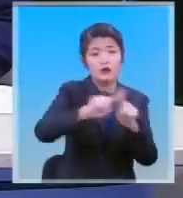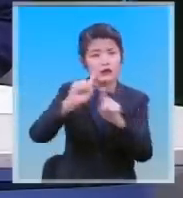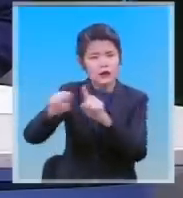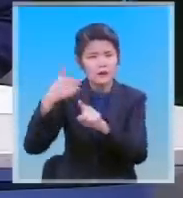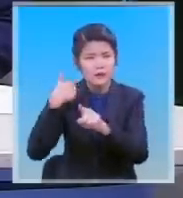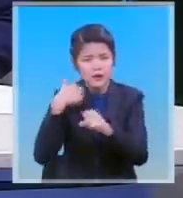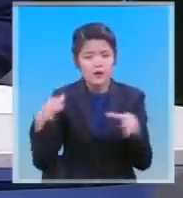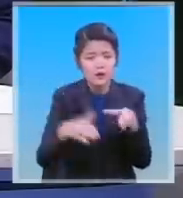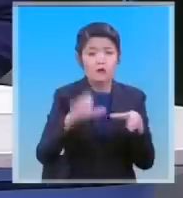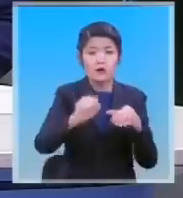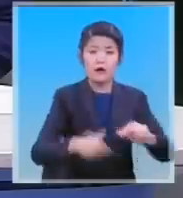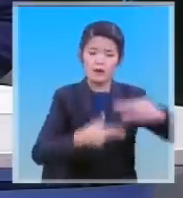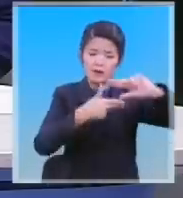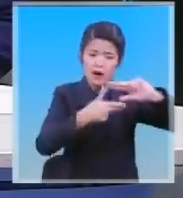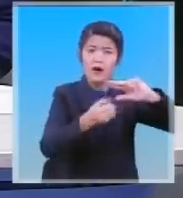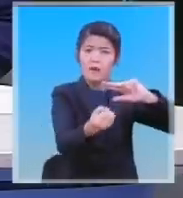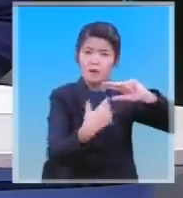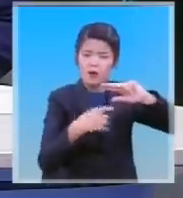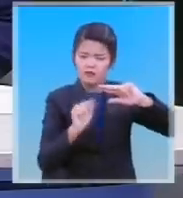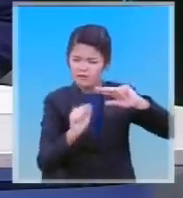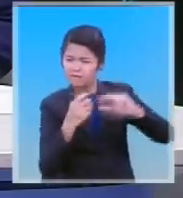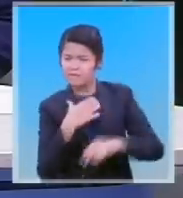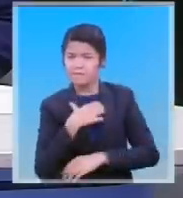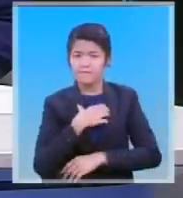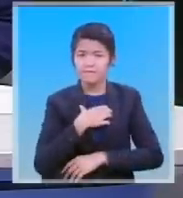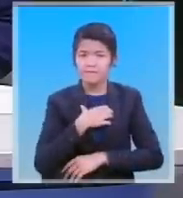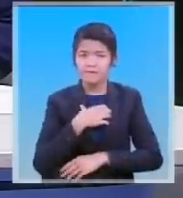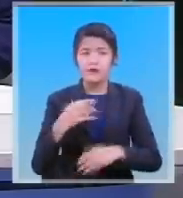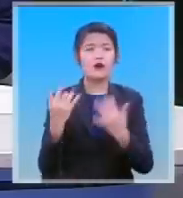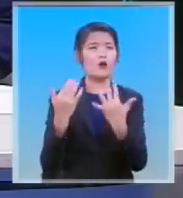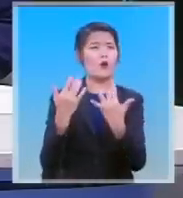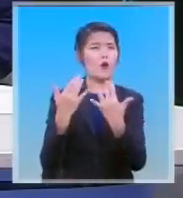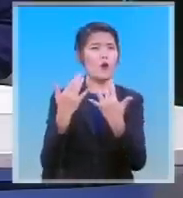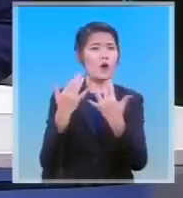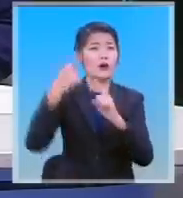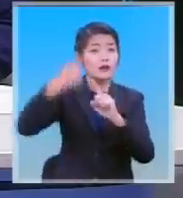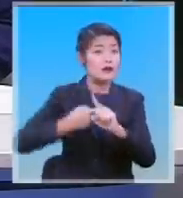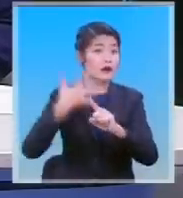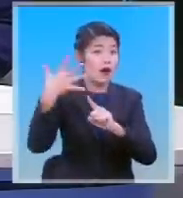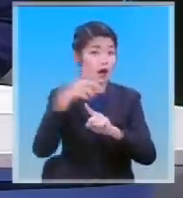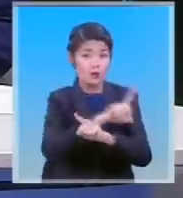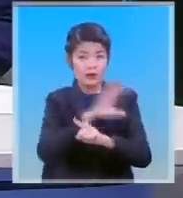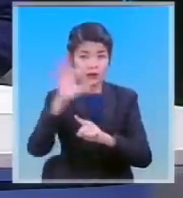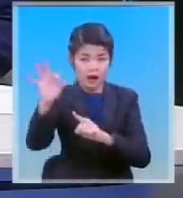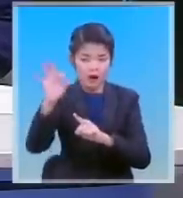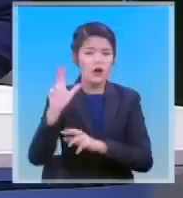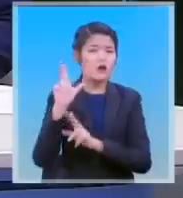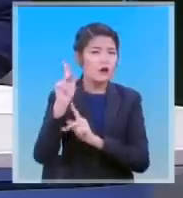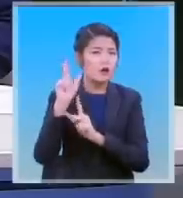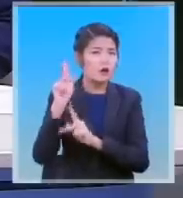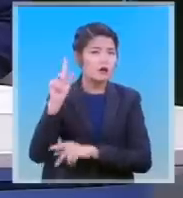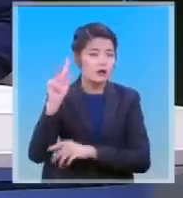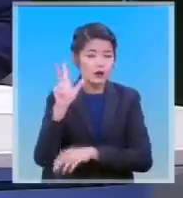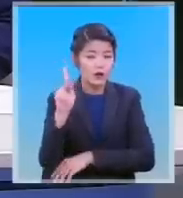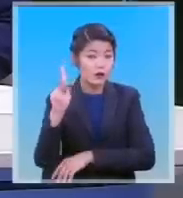พลังประชารัฐเองก็ตามก็จะบอกว่าจริงๆเนี่ยอยากจะให้รอหลังวันที่9พฤษภาคมนะคะที่กกต.จะมีการประกาศ